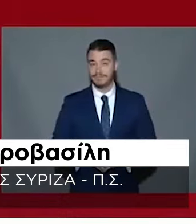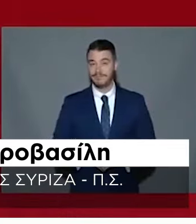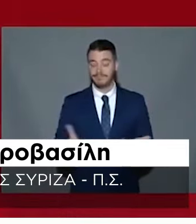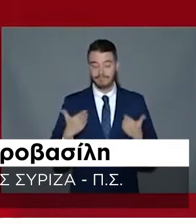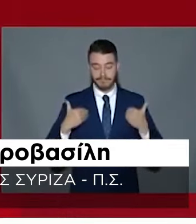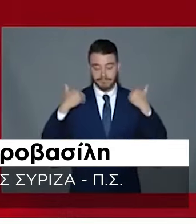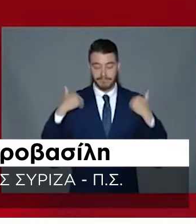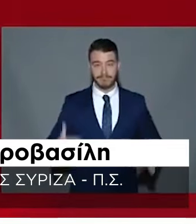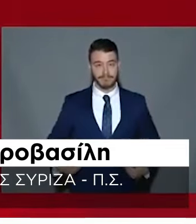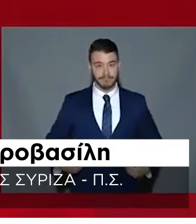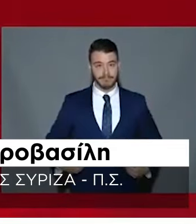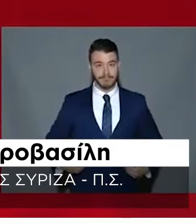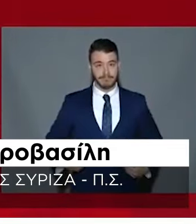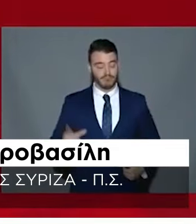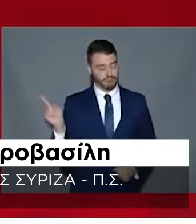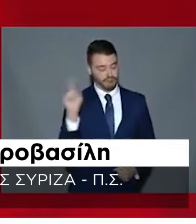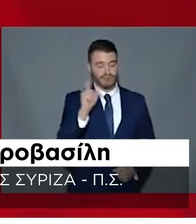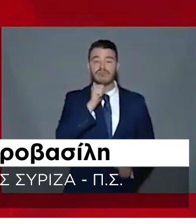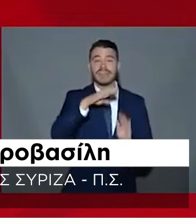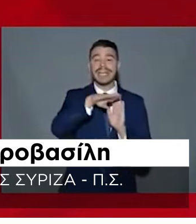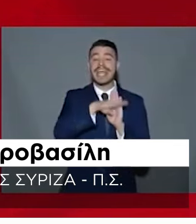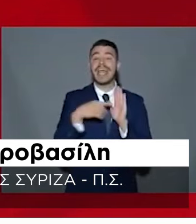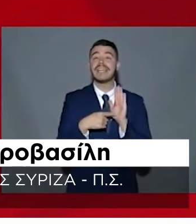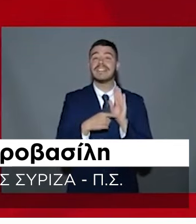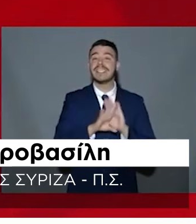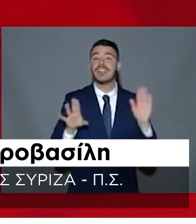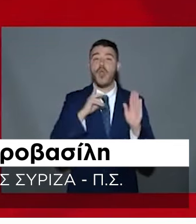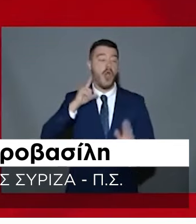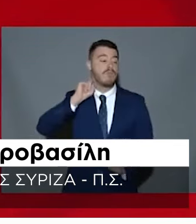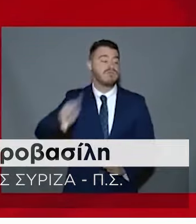εγώ δεν θα παραβιάσω ποτέ το καταστατικό του κόμματος.